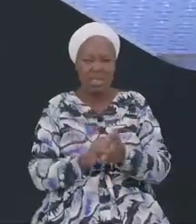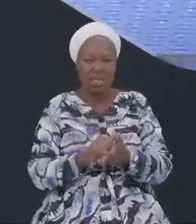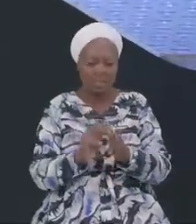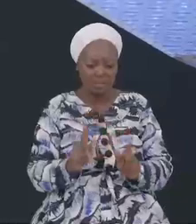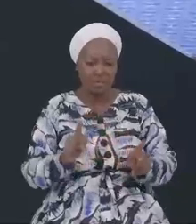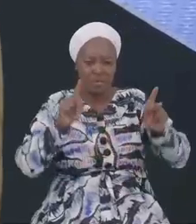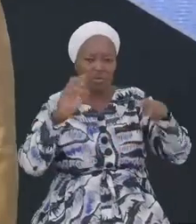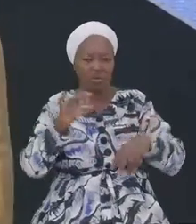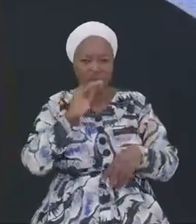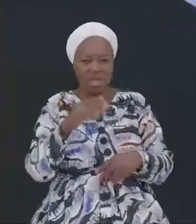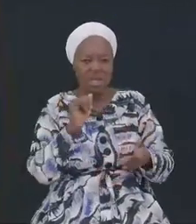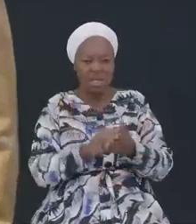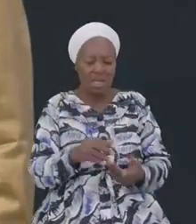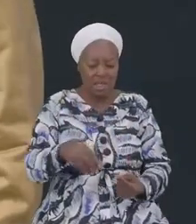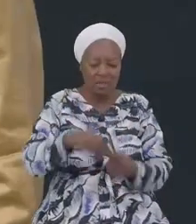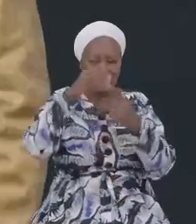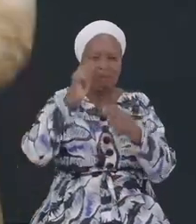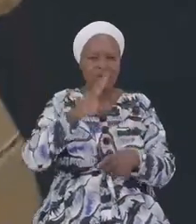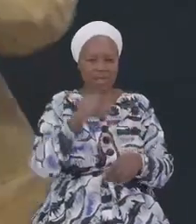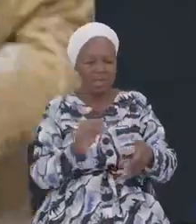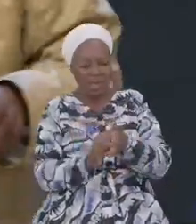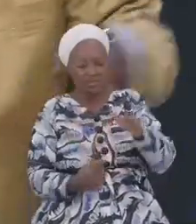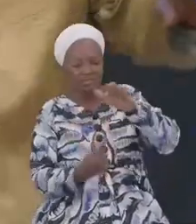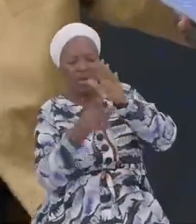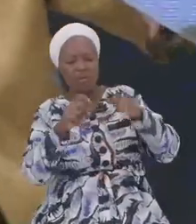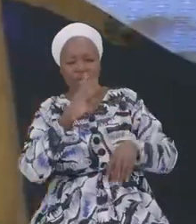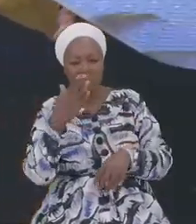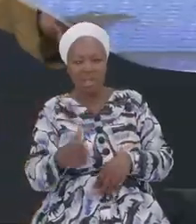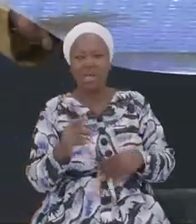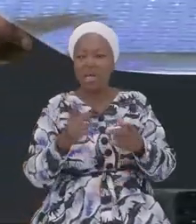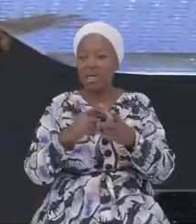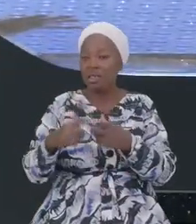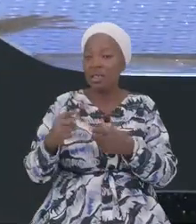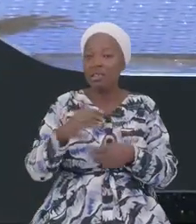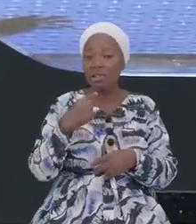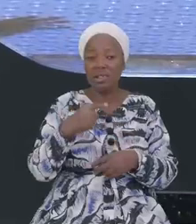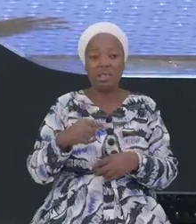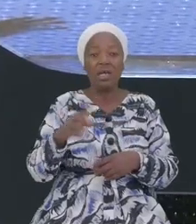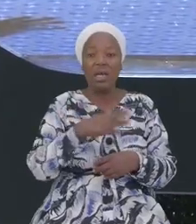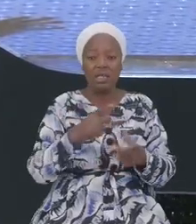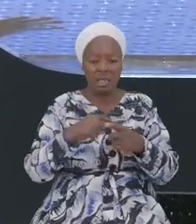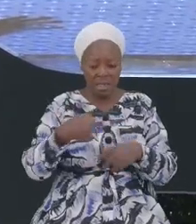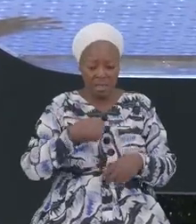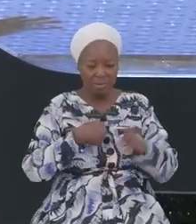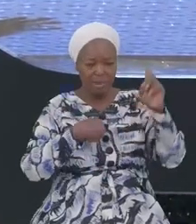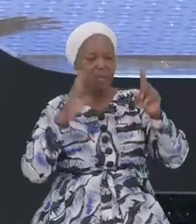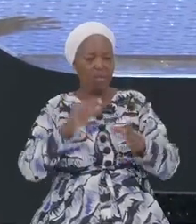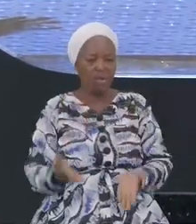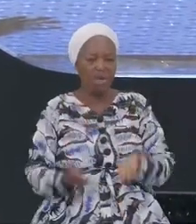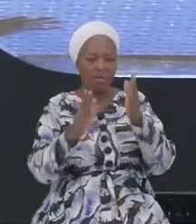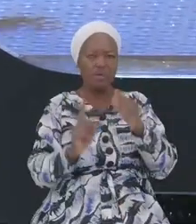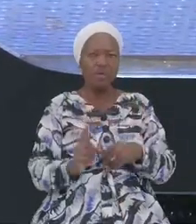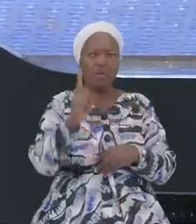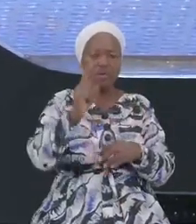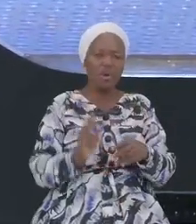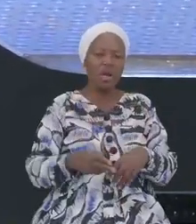doit être là. Ce progrès, cet avancement doit être là. Il dit, je te donnerai la supériorité sur